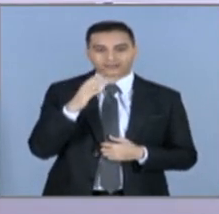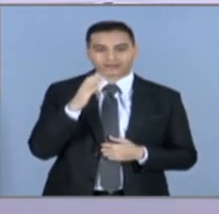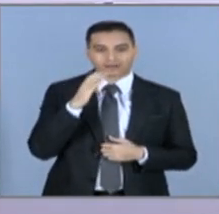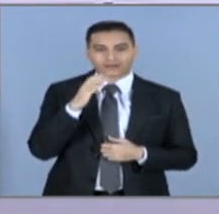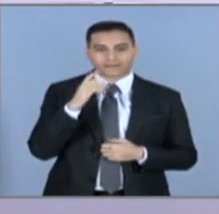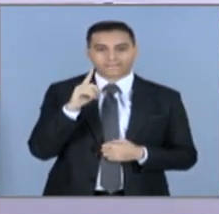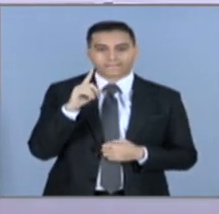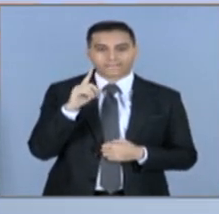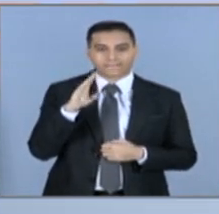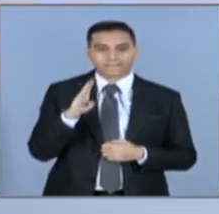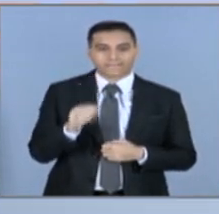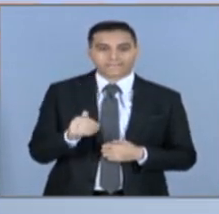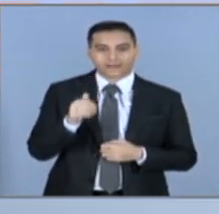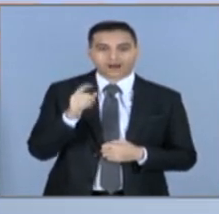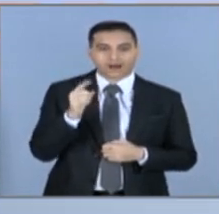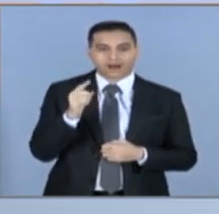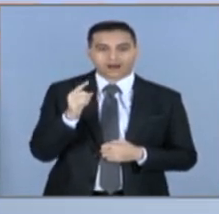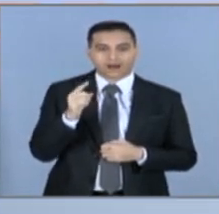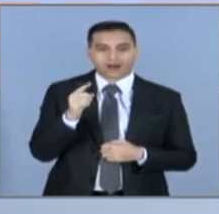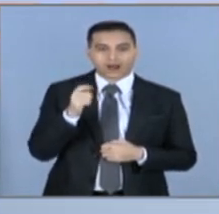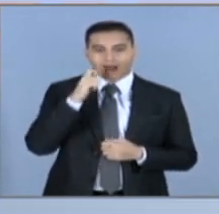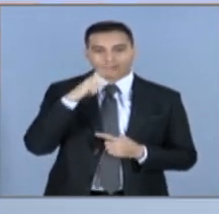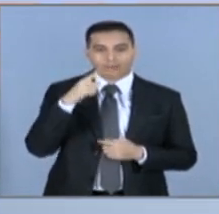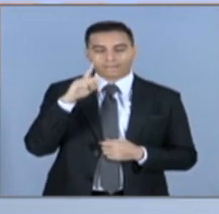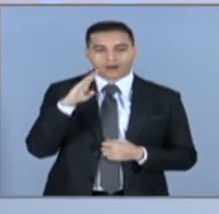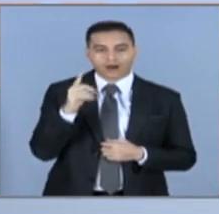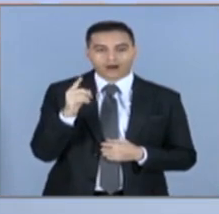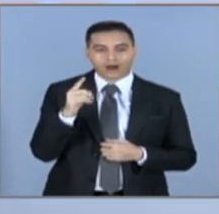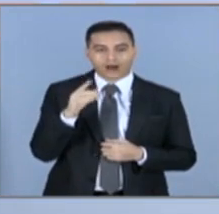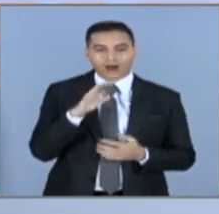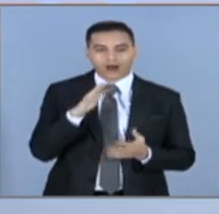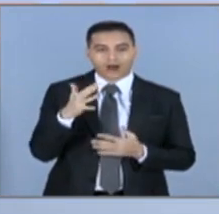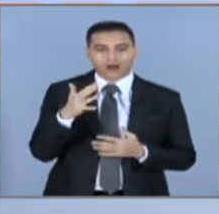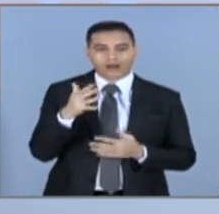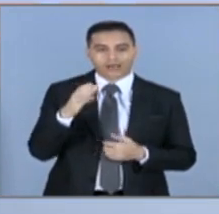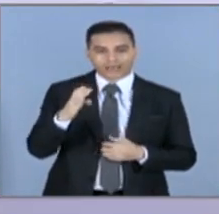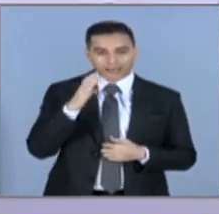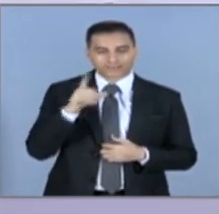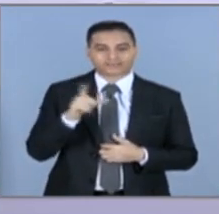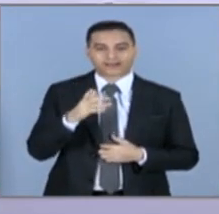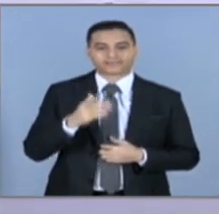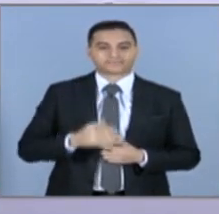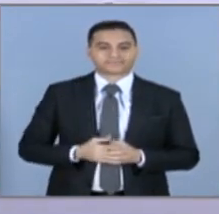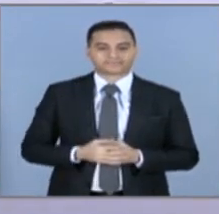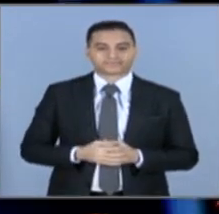بكر. فينسنت أبو بكر أو أبو بكر، إجابة